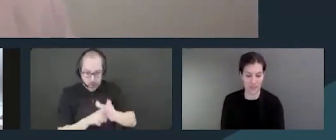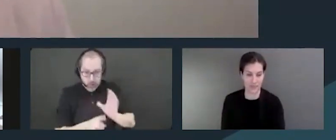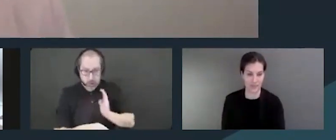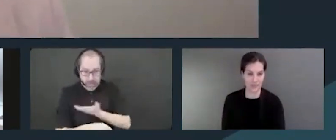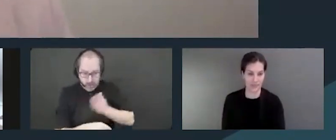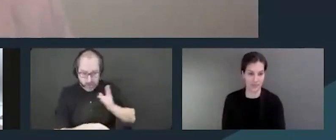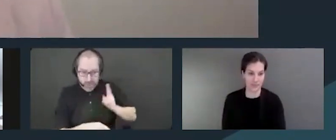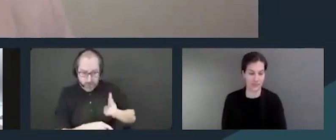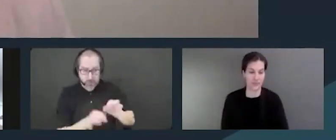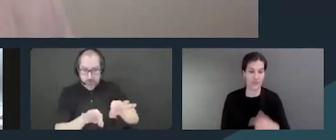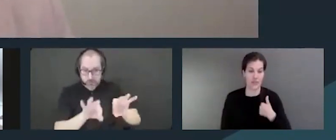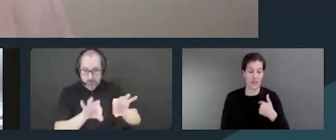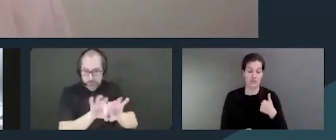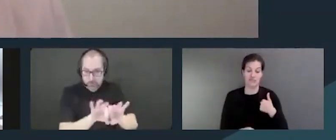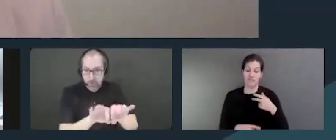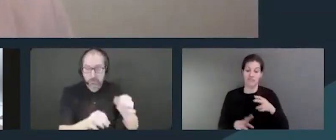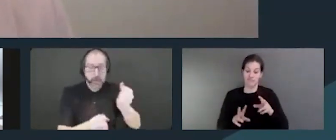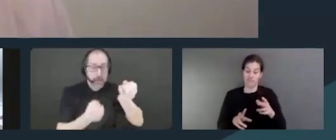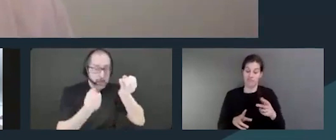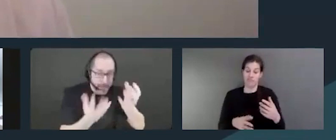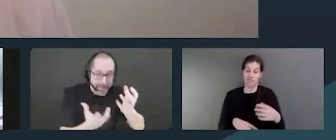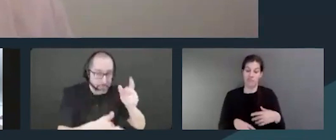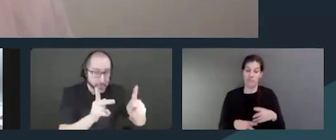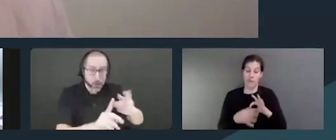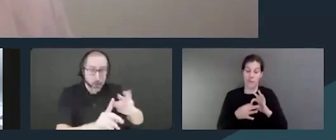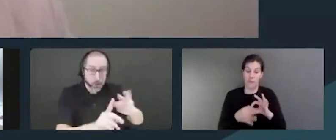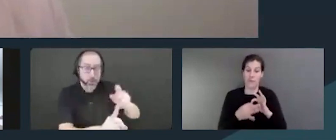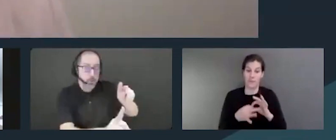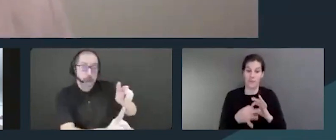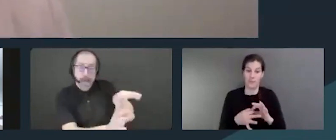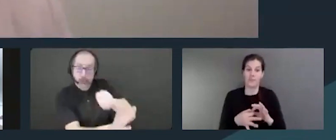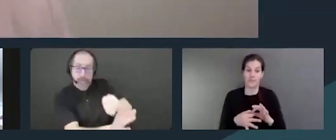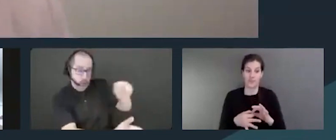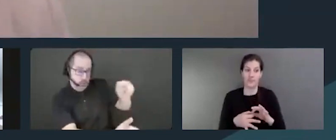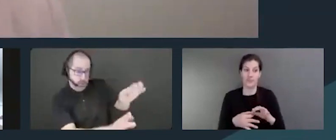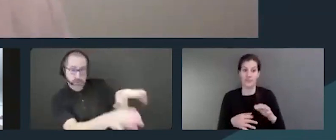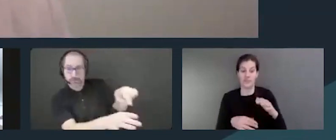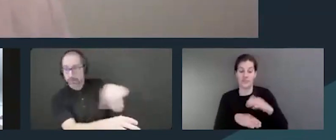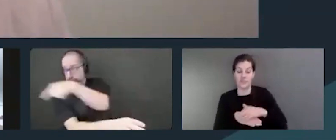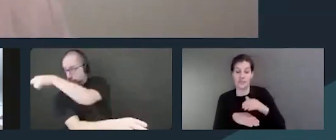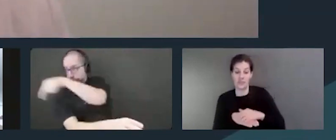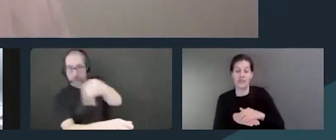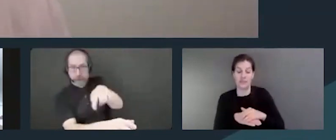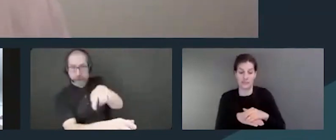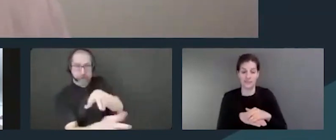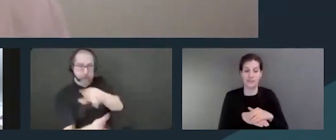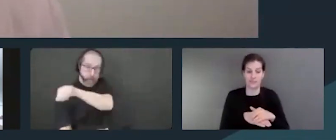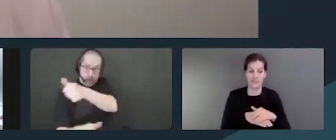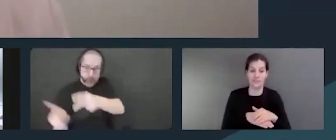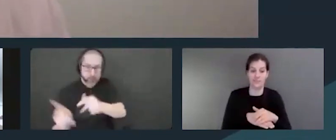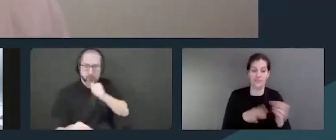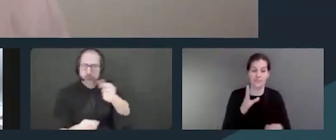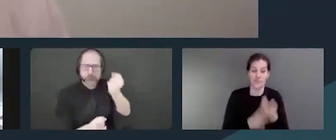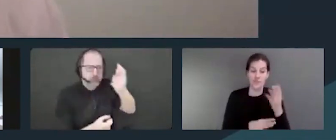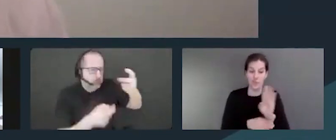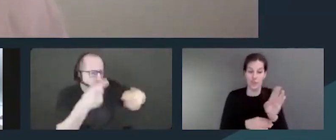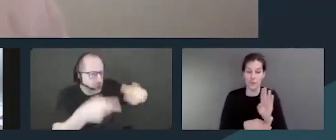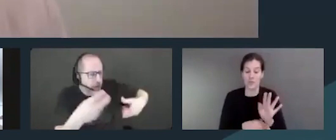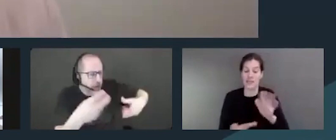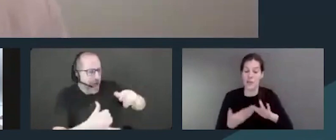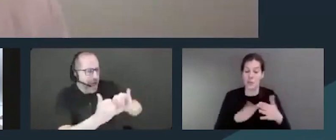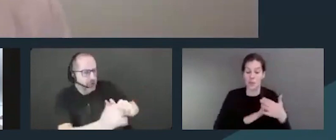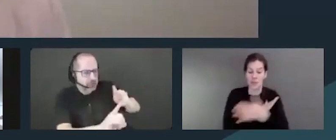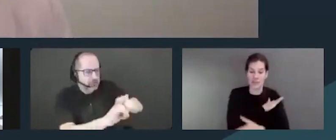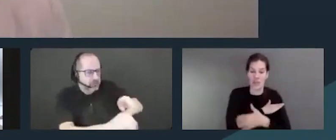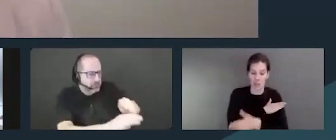du Nouveau-Brunswick, mais pas mal ne savent pas comment fonctionne le bilinguisme, justement, dans notre province. Donc, pas